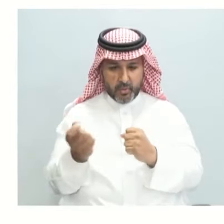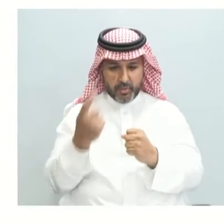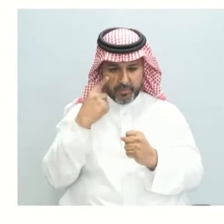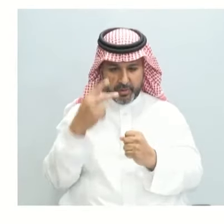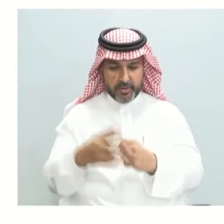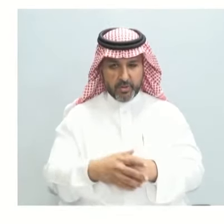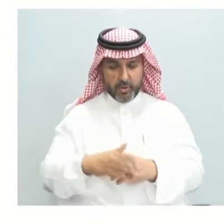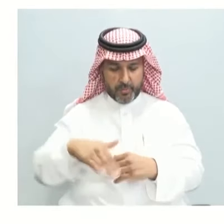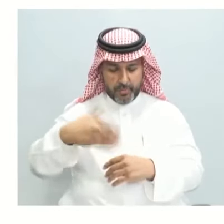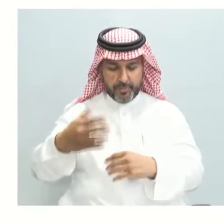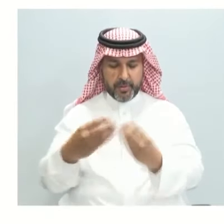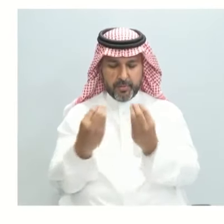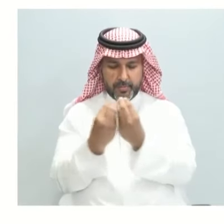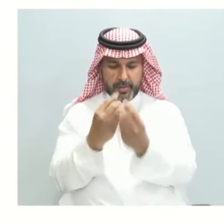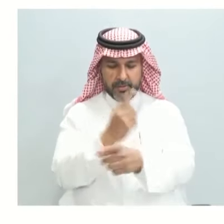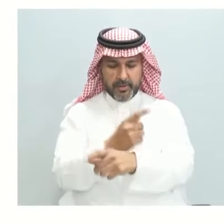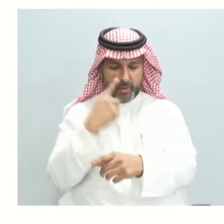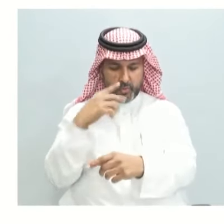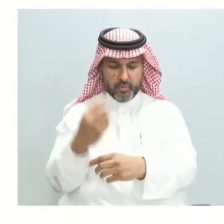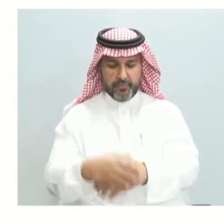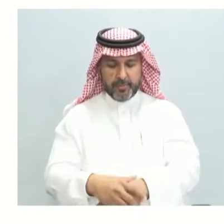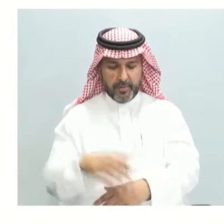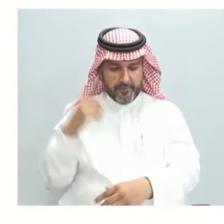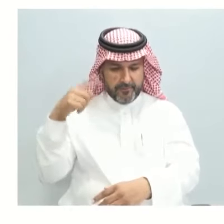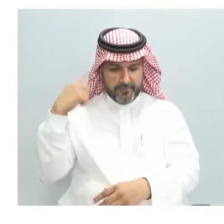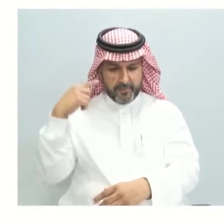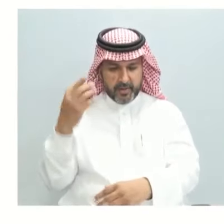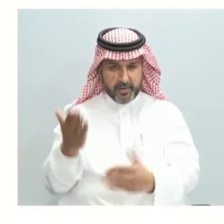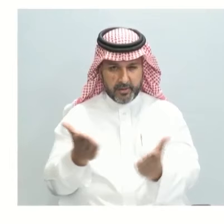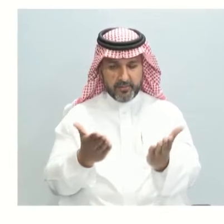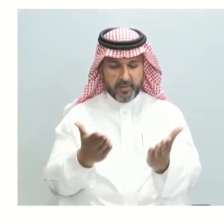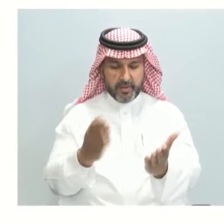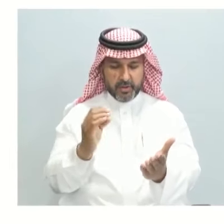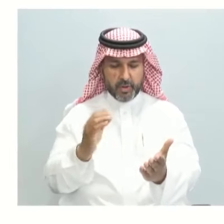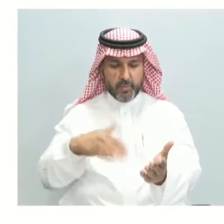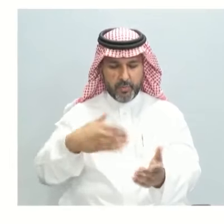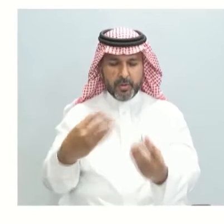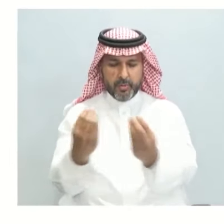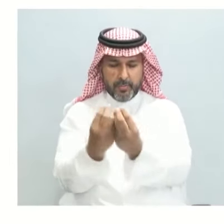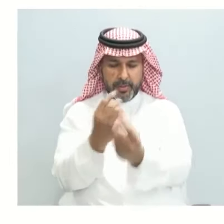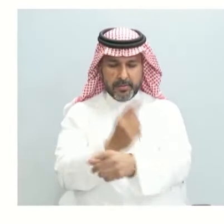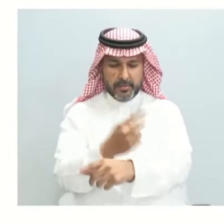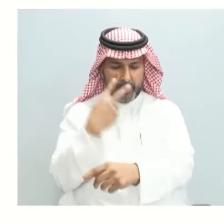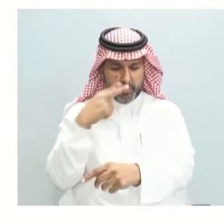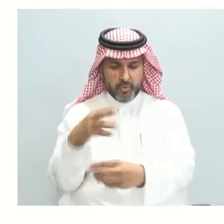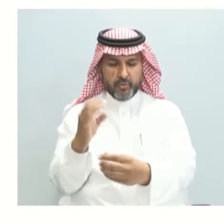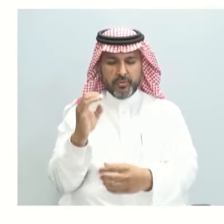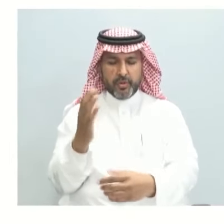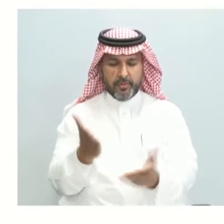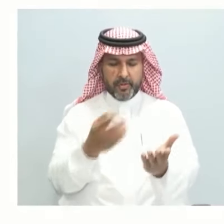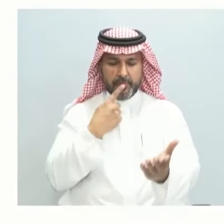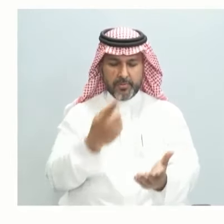هي خطوات دقيقه ونعود بعدها لمقارنه الحل سويا